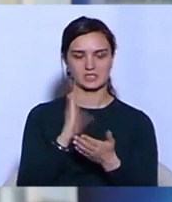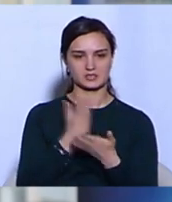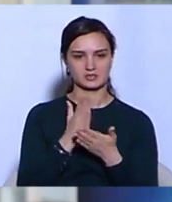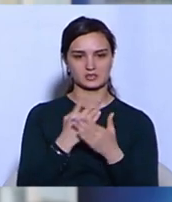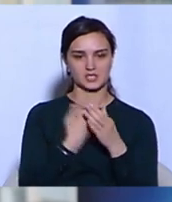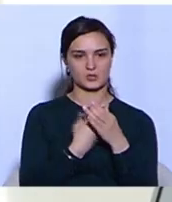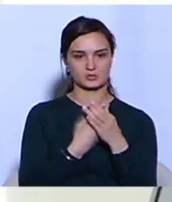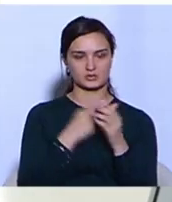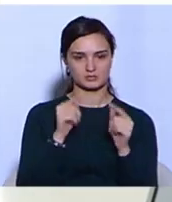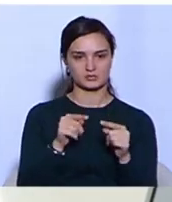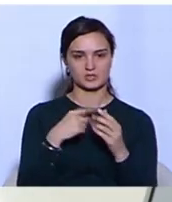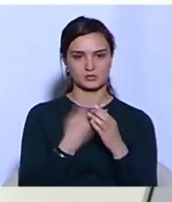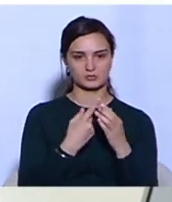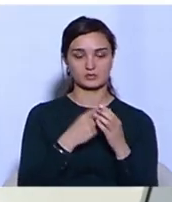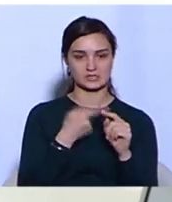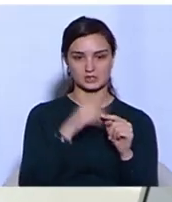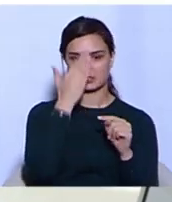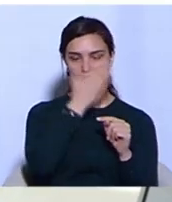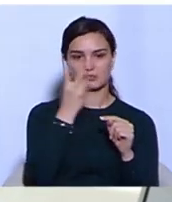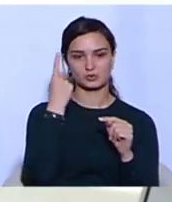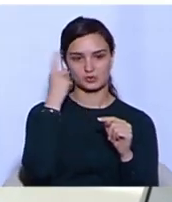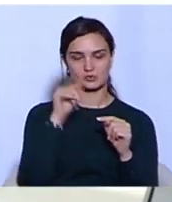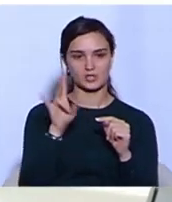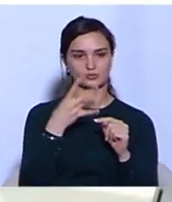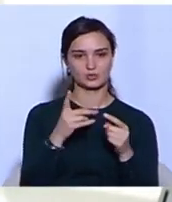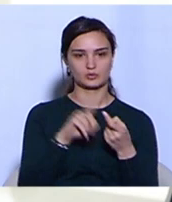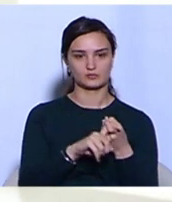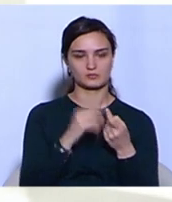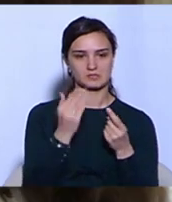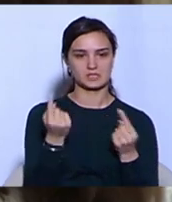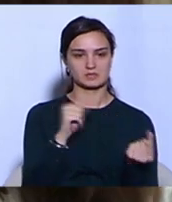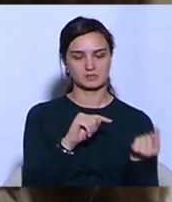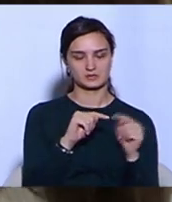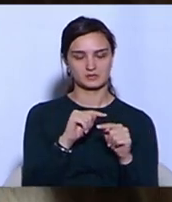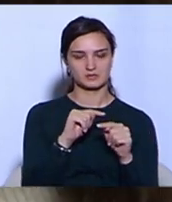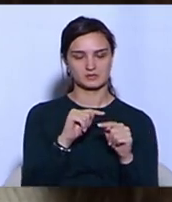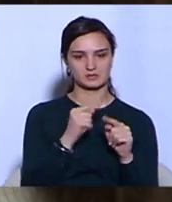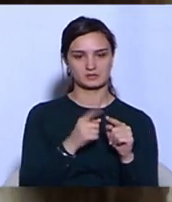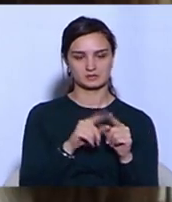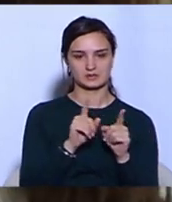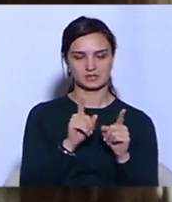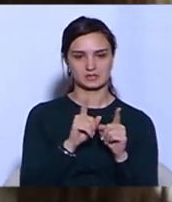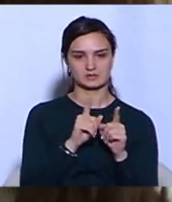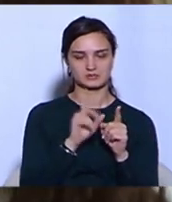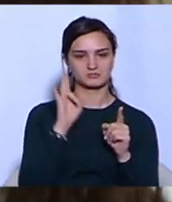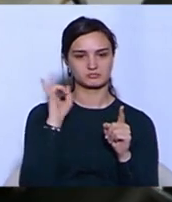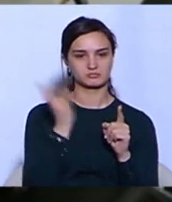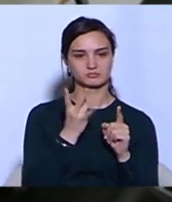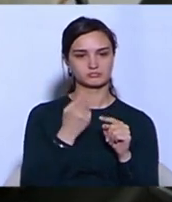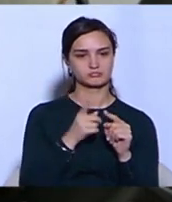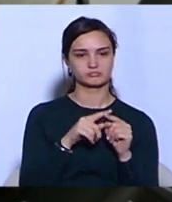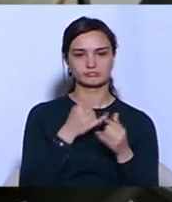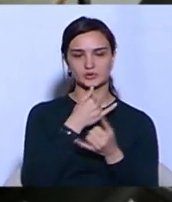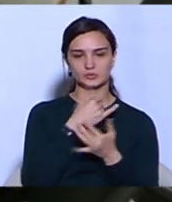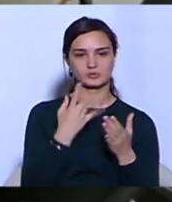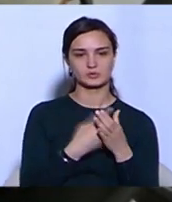იწვევს აუტიზმს და საზოგადოება მას უნდა იცოდეს და არ უნდა უკავშირებდნენ მათ ერთმანეთს. ესეთი მითი არის, რომ არ